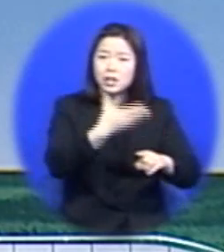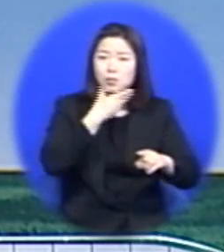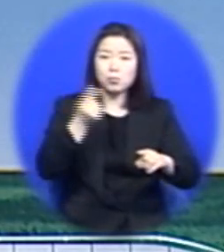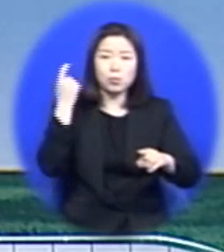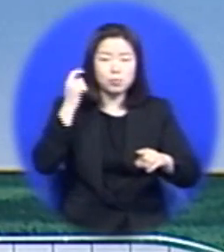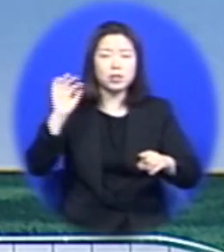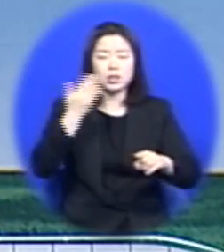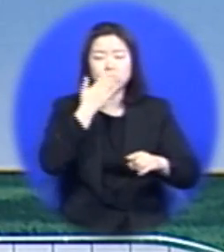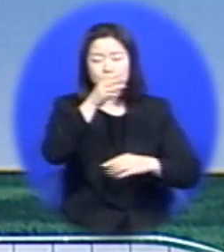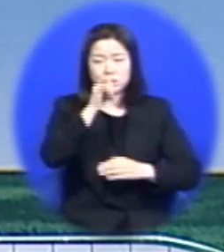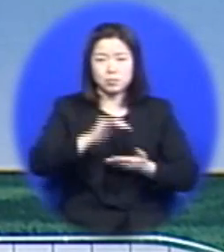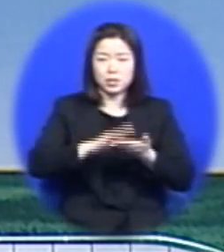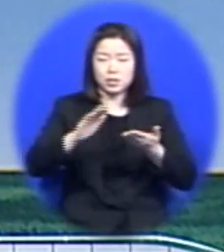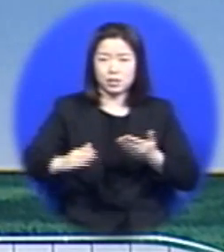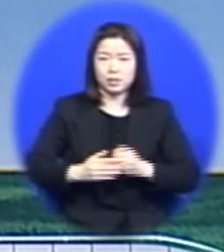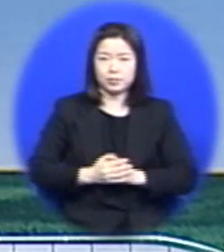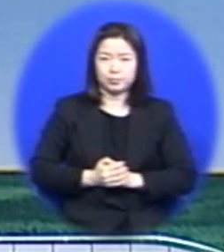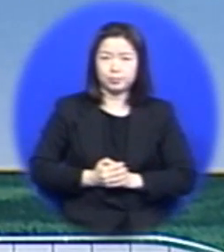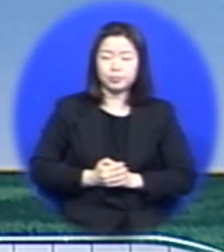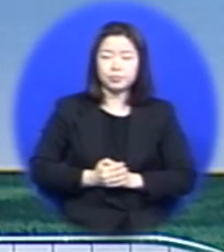것입니다.